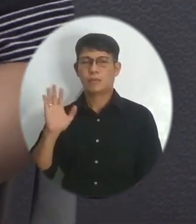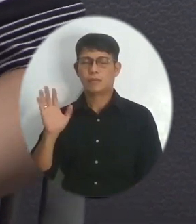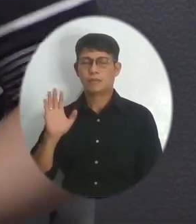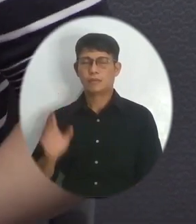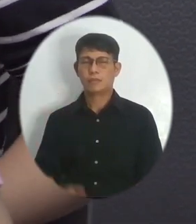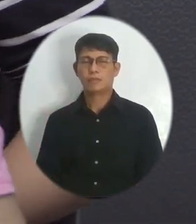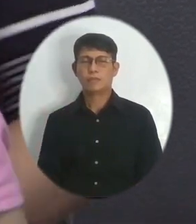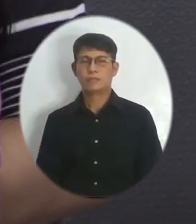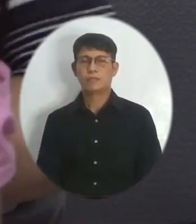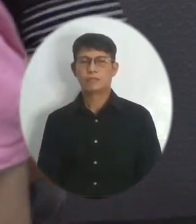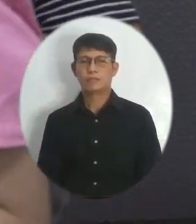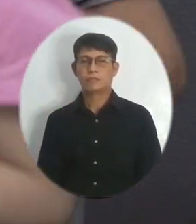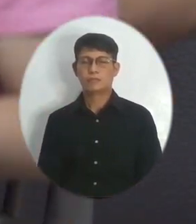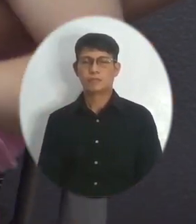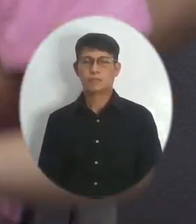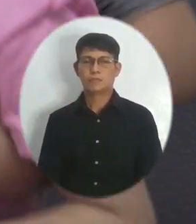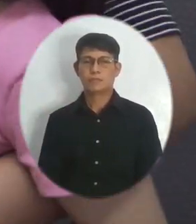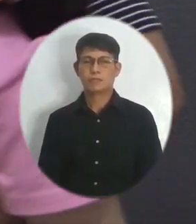Hi! Hey, Dobby!